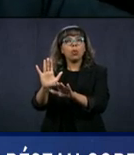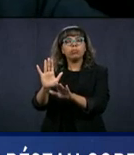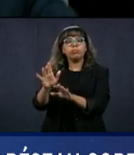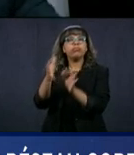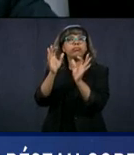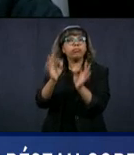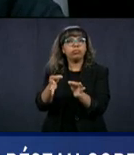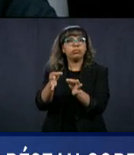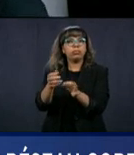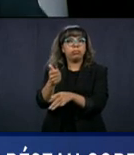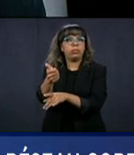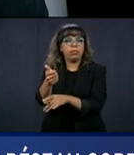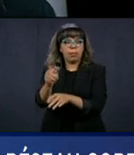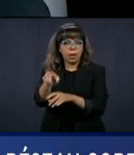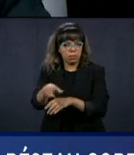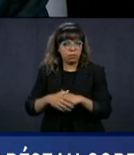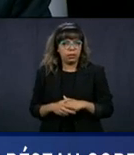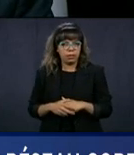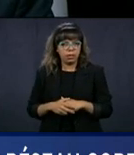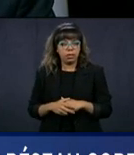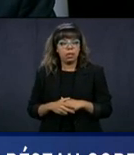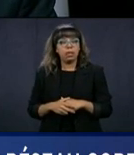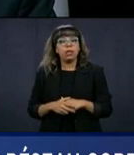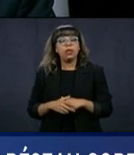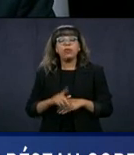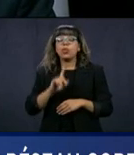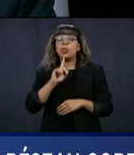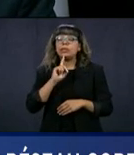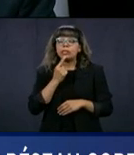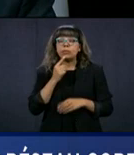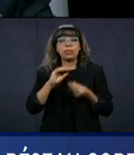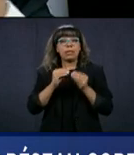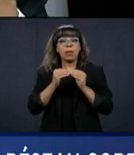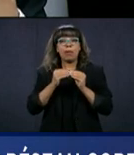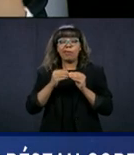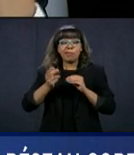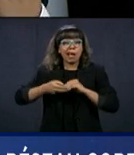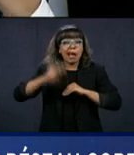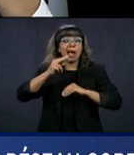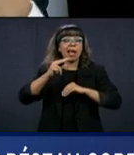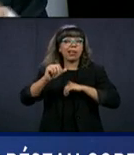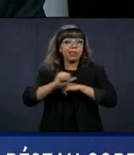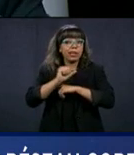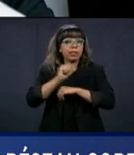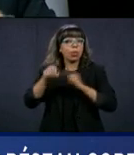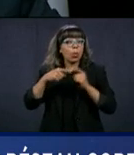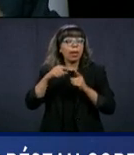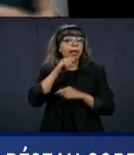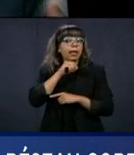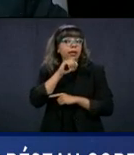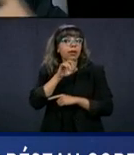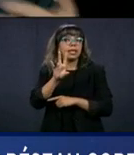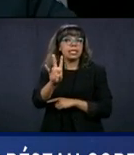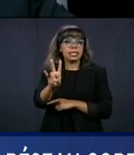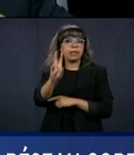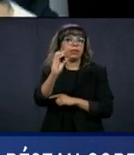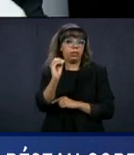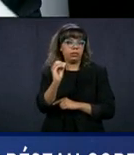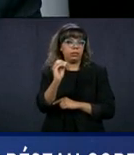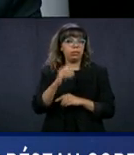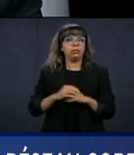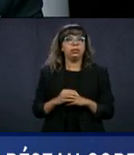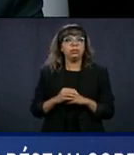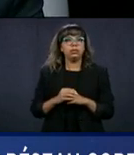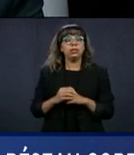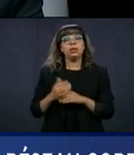gens plus jeunes. Mais le niveau où ça augmente, c'est vraiment à partir de 70 ans. Et c'est ce qu'on utilisait avant,